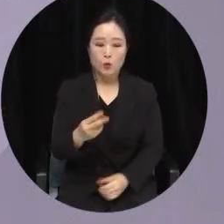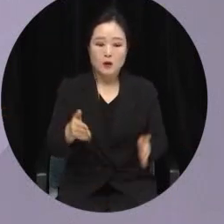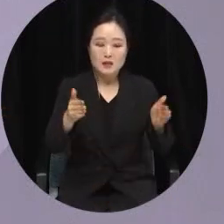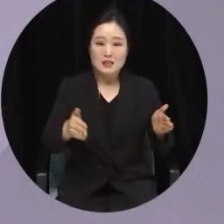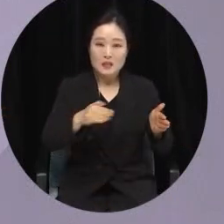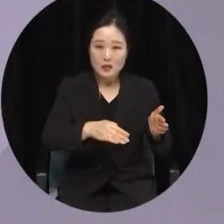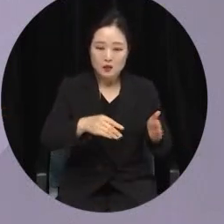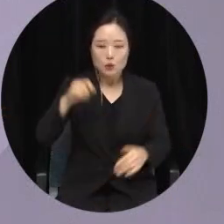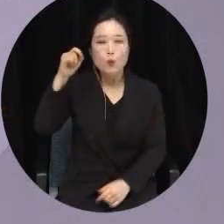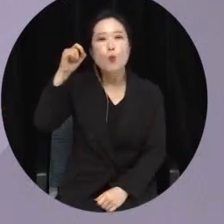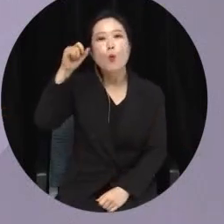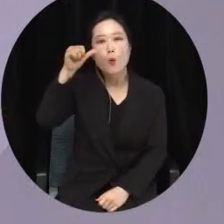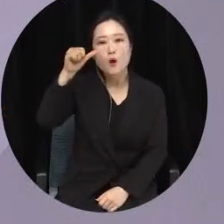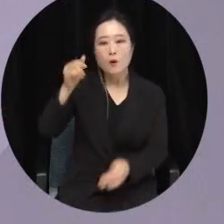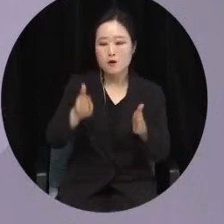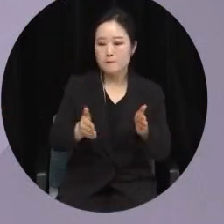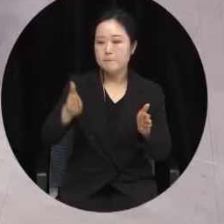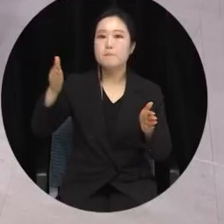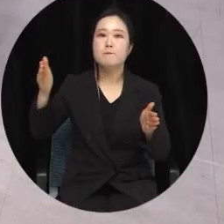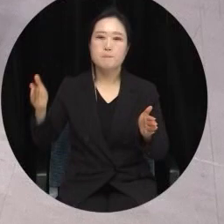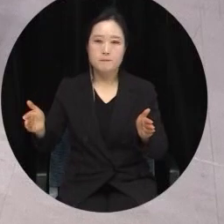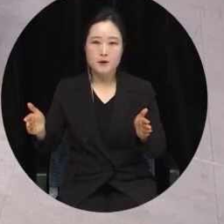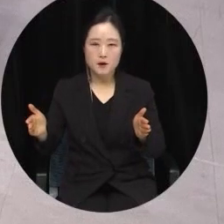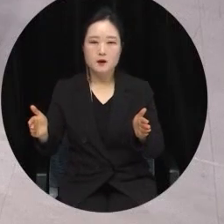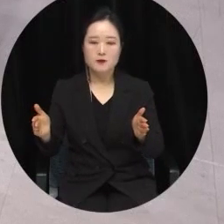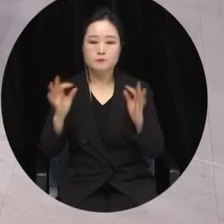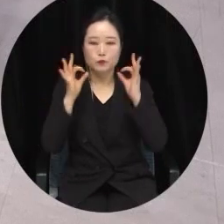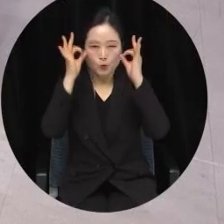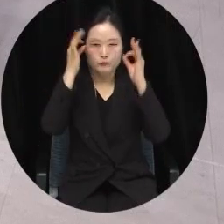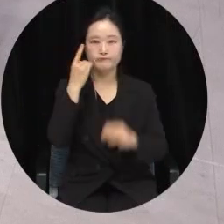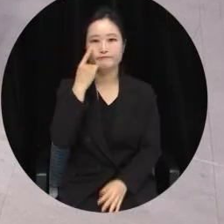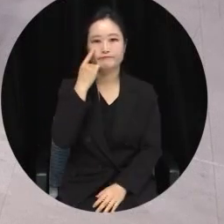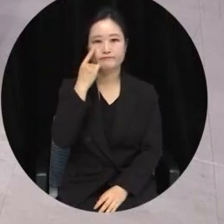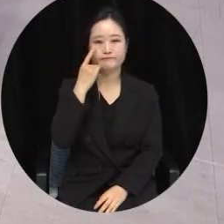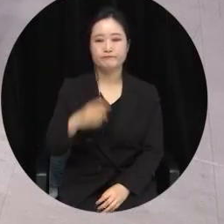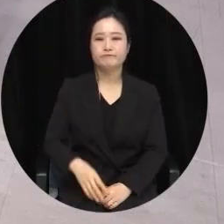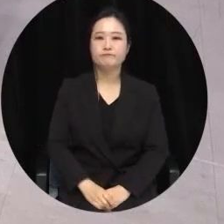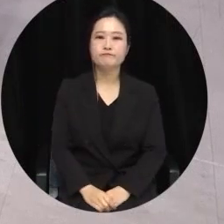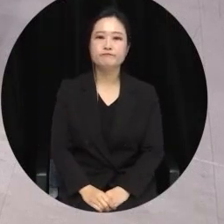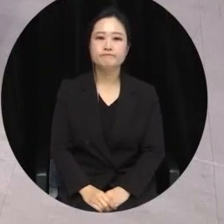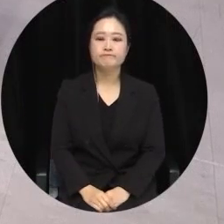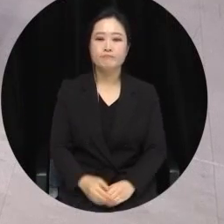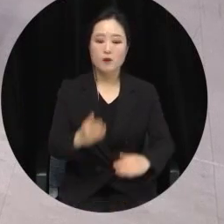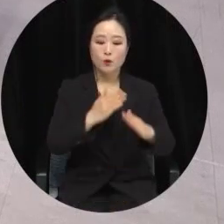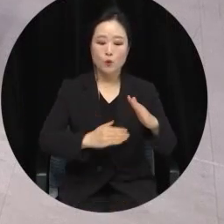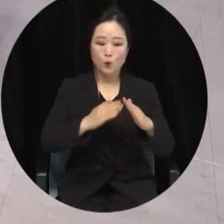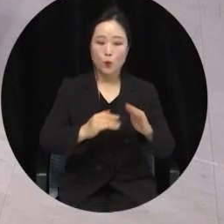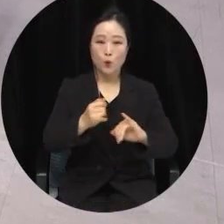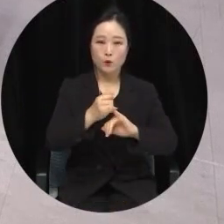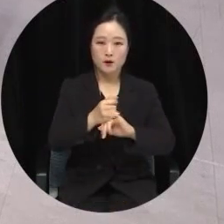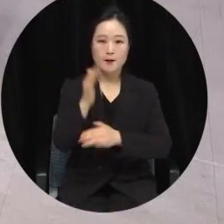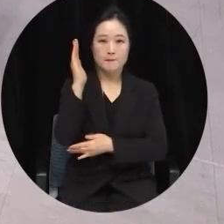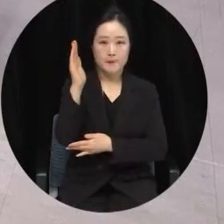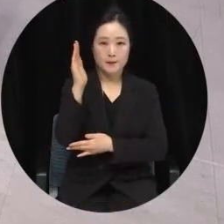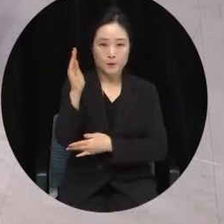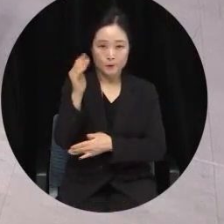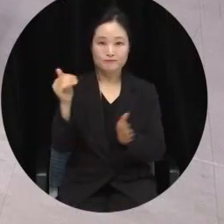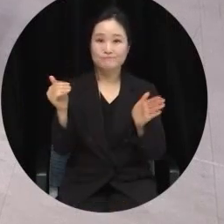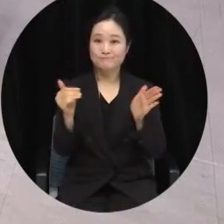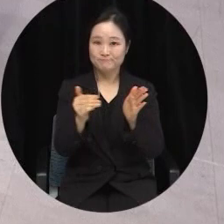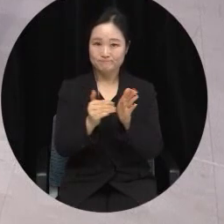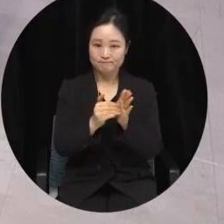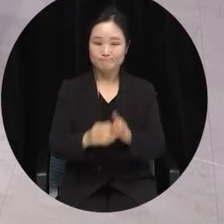보완책을 강구해 나가는 노력을 하겠다는 말씀을 드리겠습니다. 네. 네, 공약 발표 잘 들었습니다. 오경훈